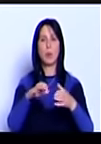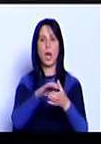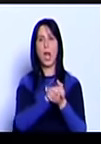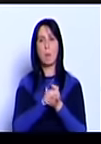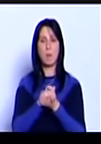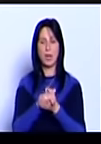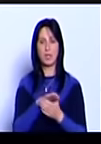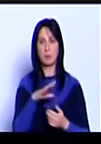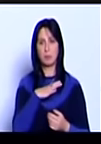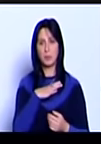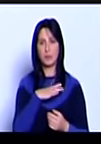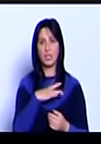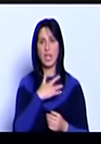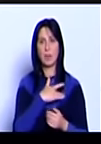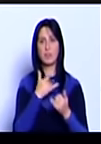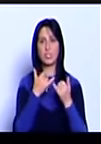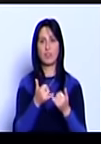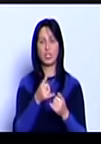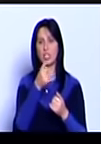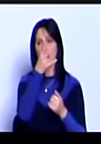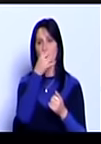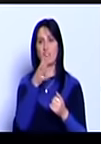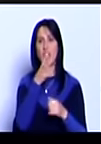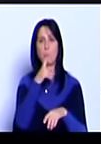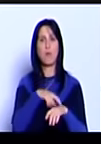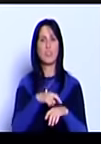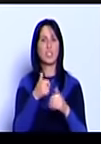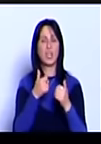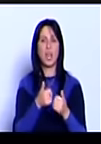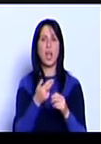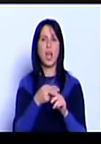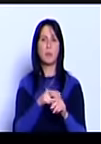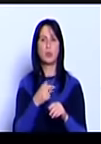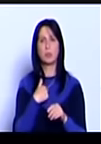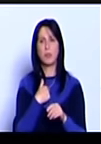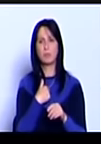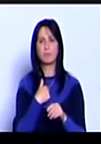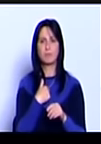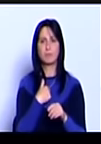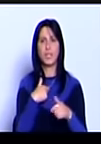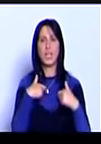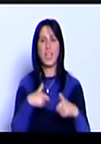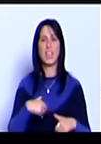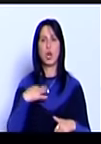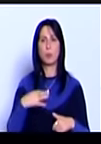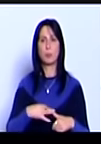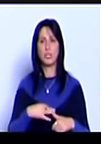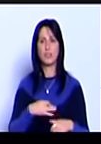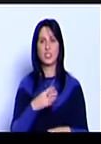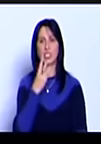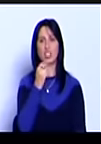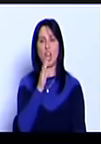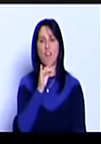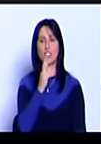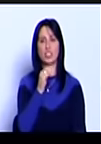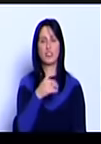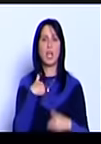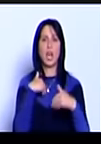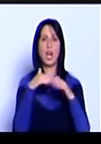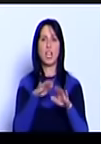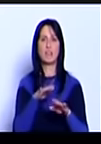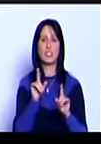გამაერთიანებელ პროცესებს ემსახურებოდა, ვერ მოვიცალეთ კარგად. ამიტომ მეც და გენერალურმა მდივანმა წრევა შავიშულმა